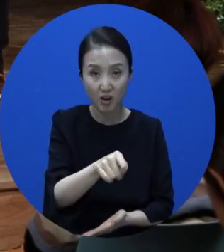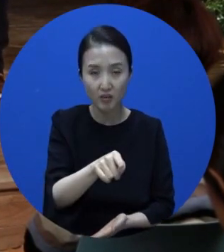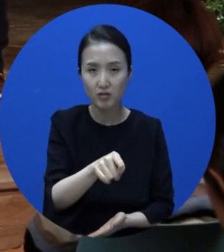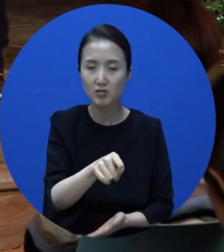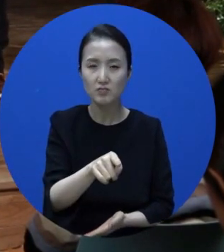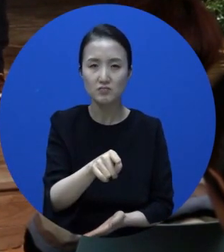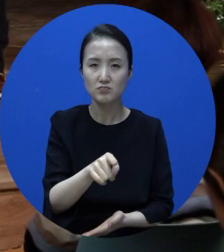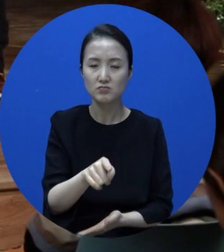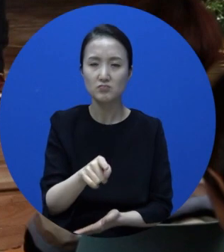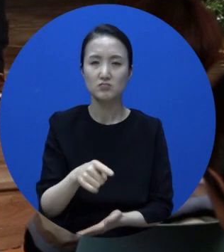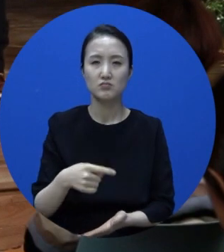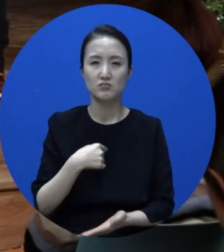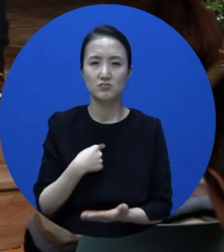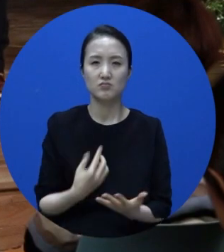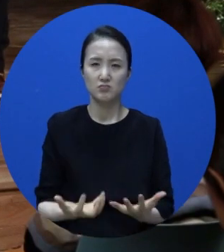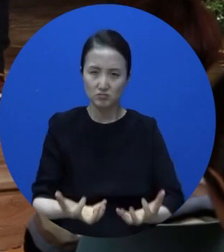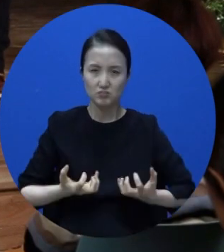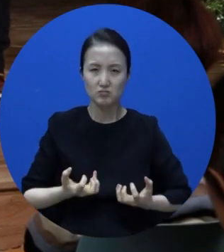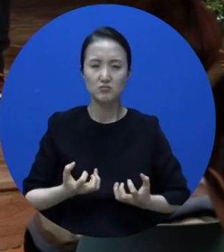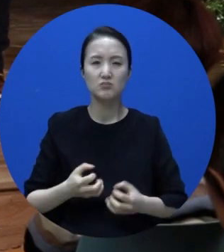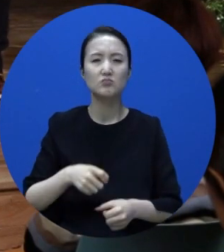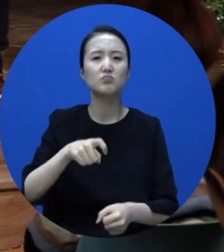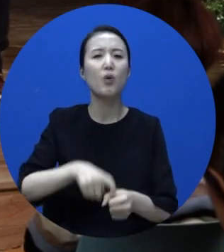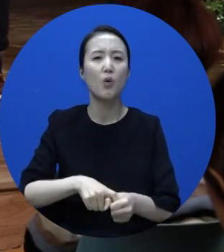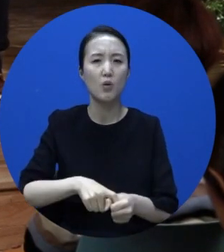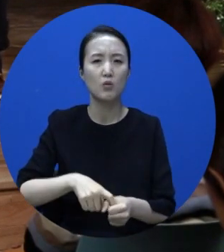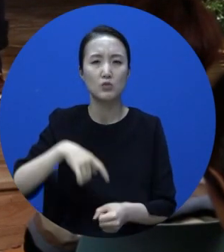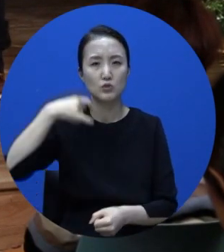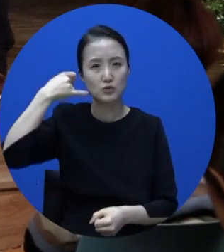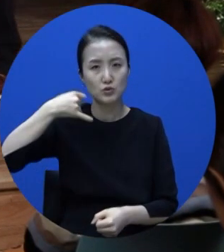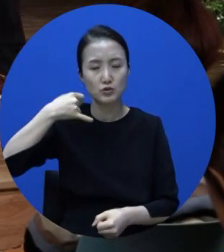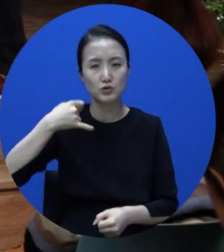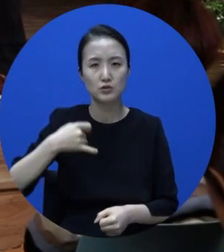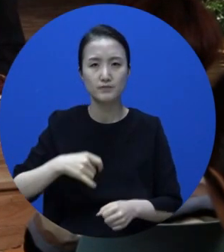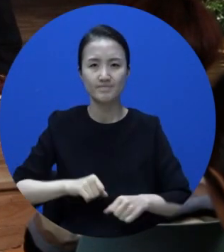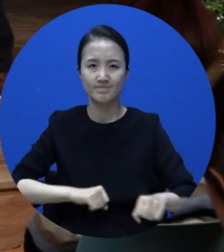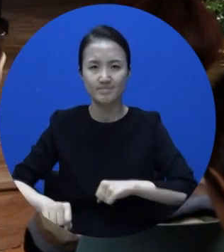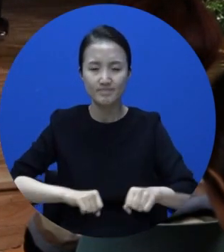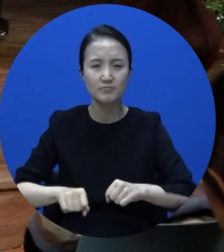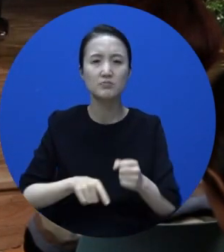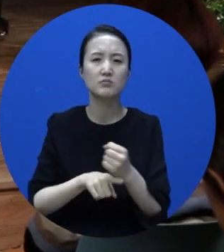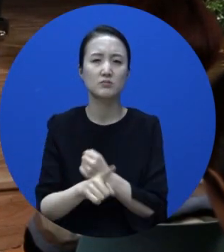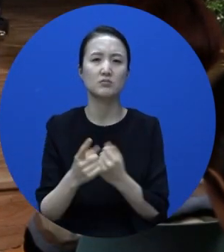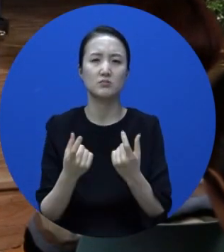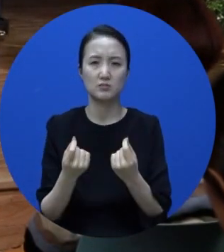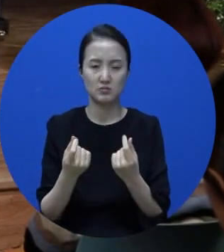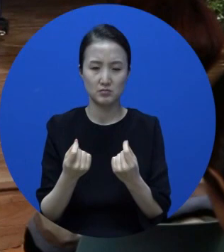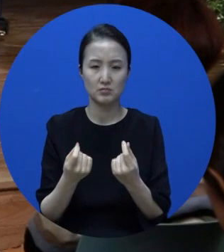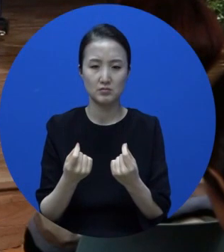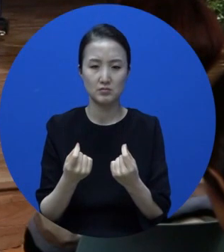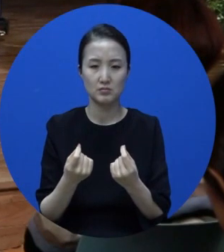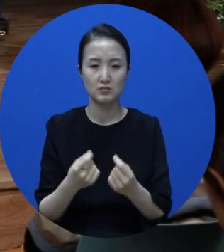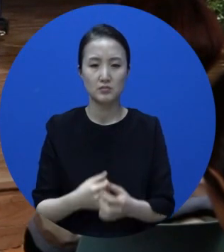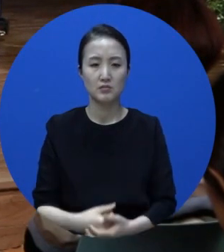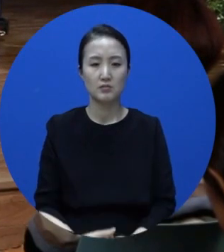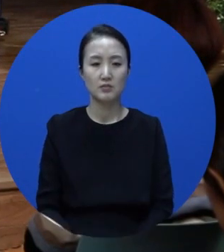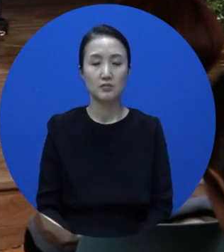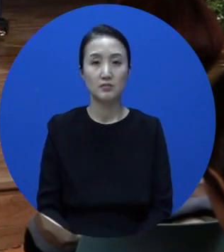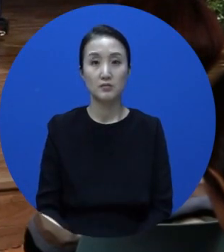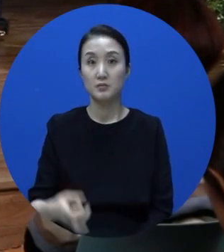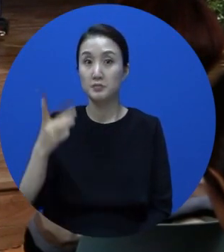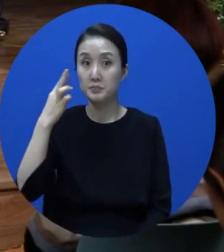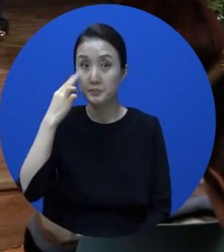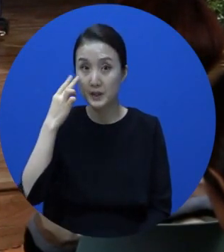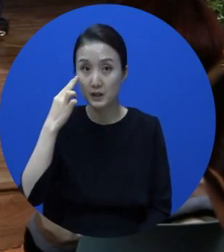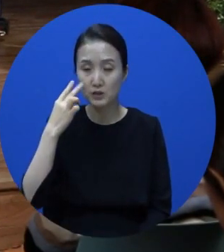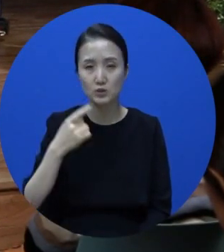견제 로써 무역 분쟁이 시작된 것이다 이렇게 주장할 수 있는 근거를 때 보면 미국이 중국에 대해서